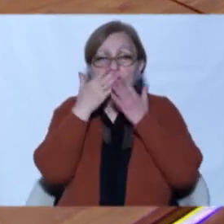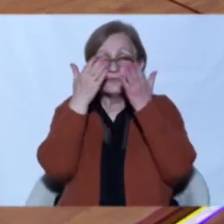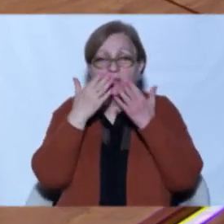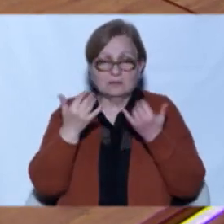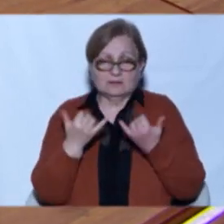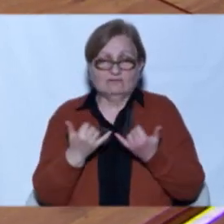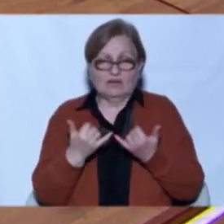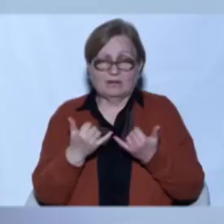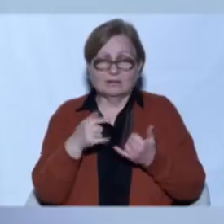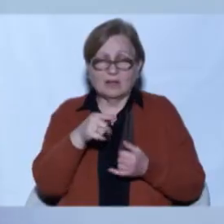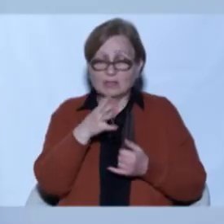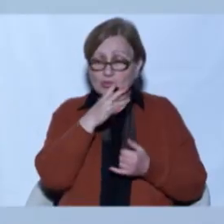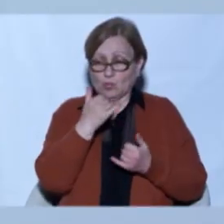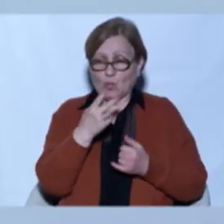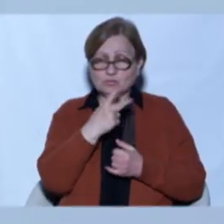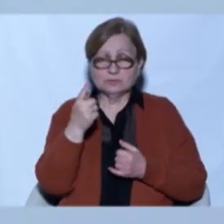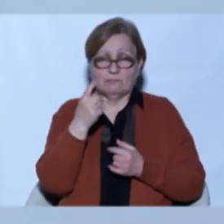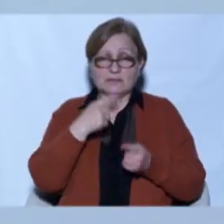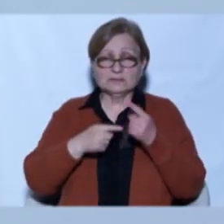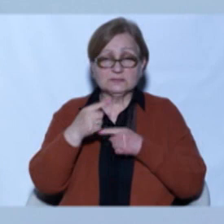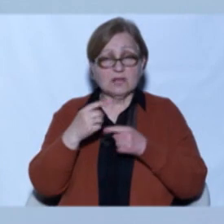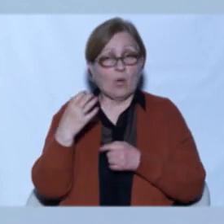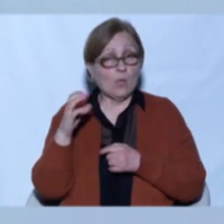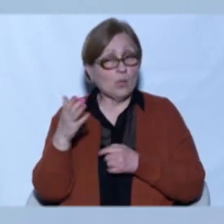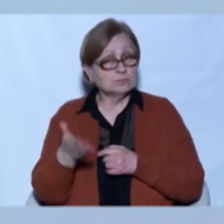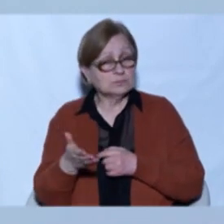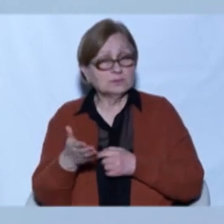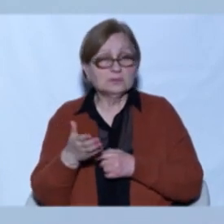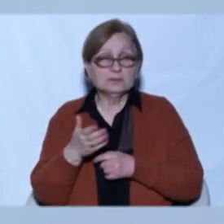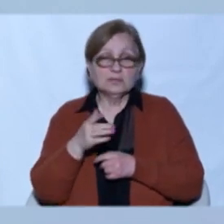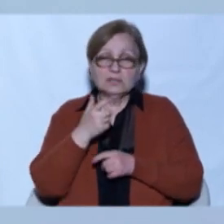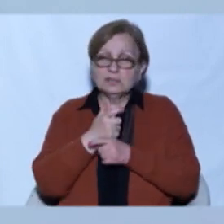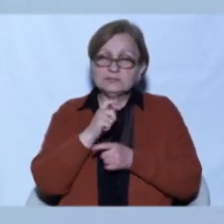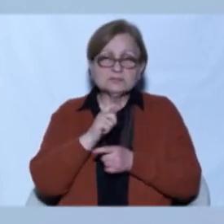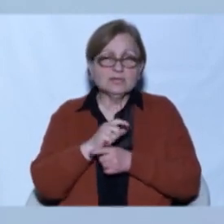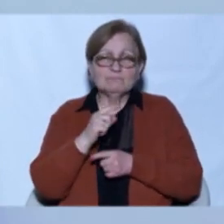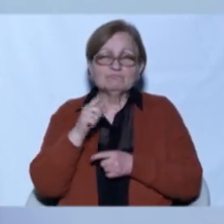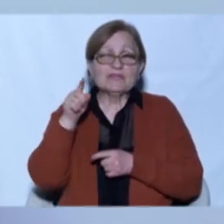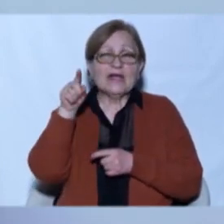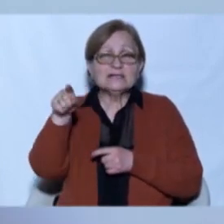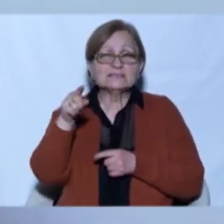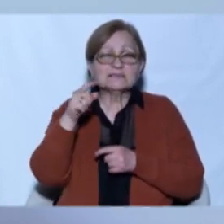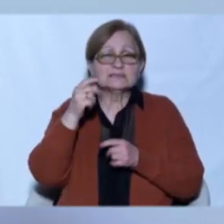საუკუნის ბავშვი ამ ლექსს. საერთოდ აი გენიალური ლიტერატურის ძალა ზუსტად ის არის, რომ ყველა